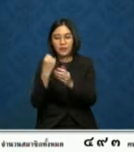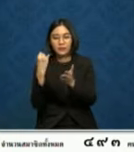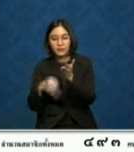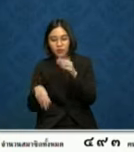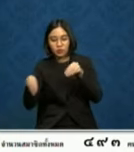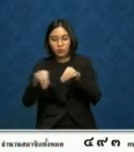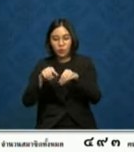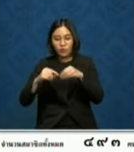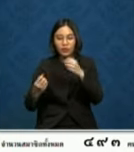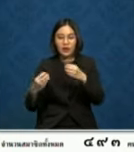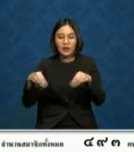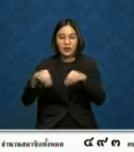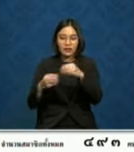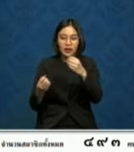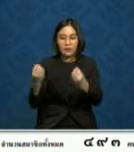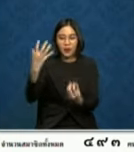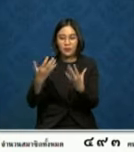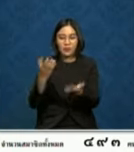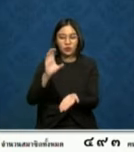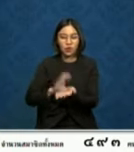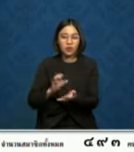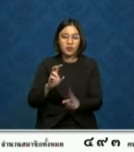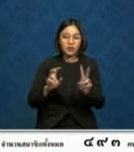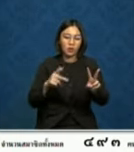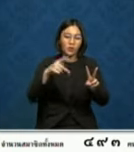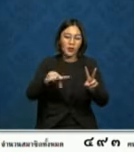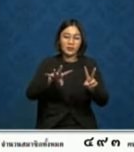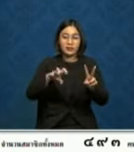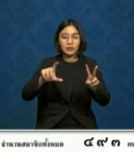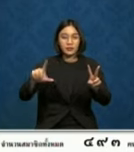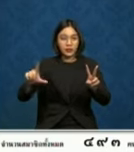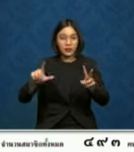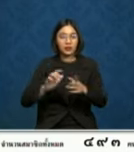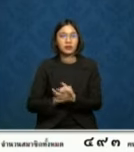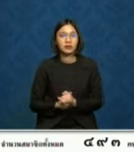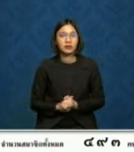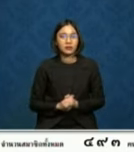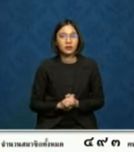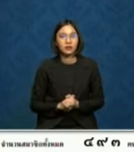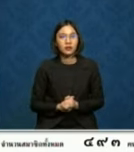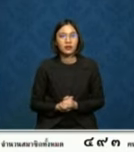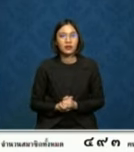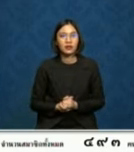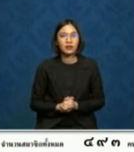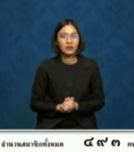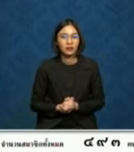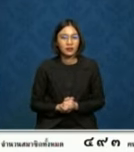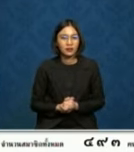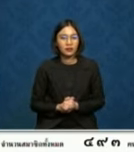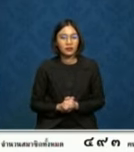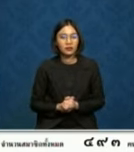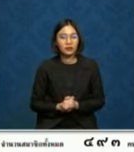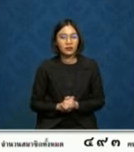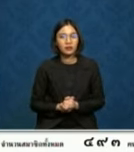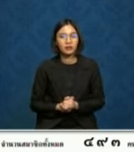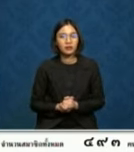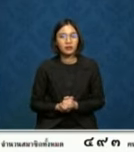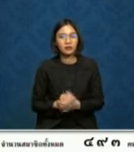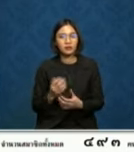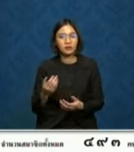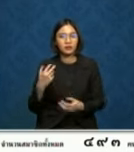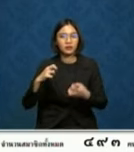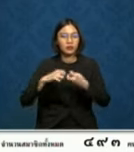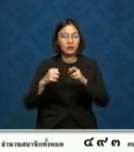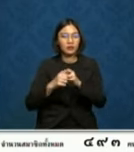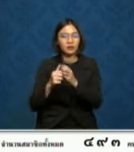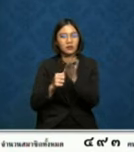เขตอุทยานแห่งชาติตั้งมาประมาณ 2,400กว่าล้านท่านประธานครับเราจะเห็นถึงความแตกต่างกันระหว่างการที่จะแก้ไขปัญหา